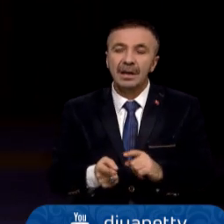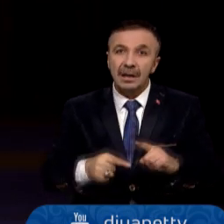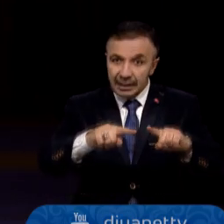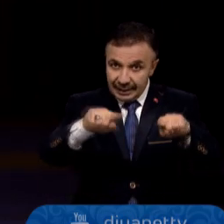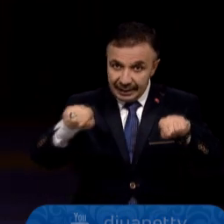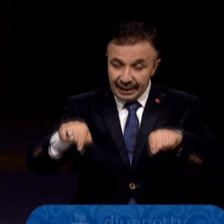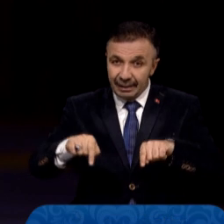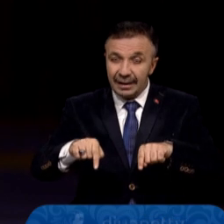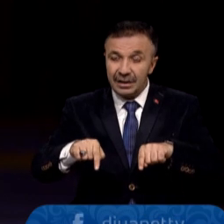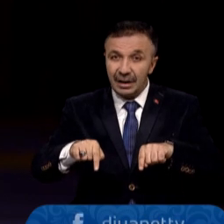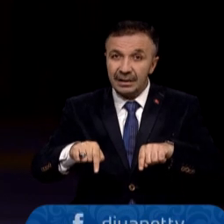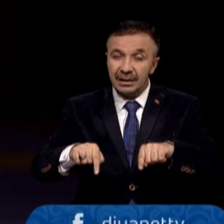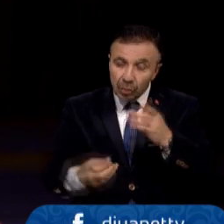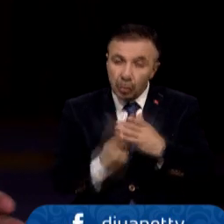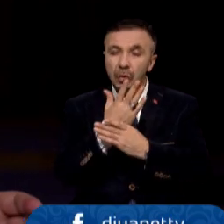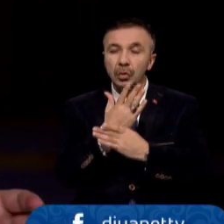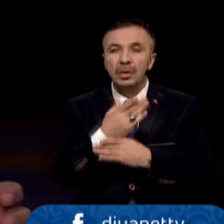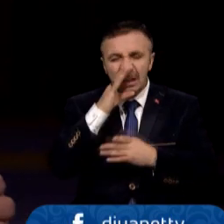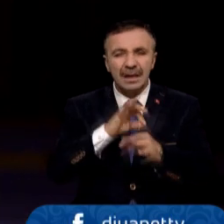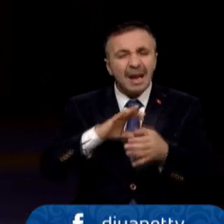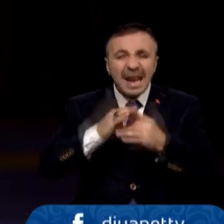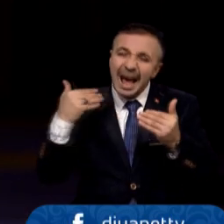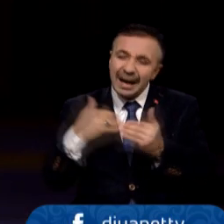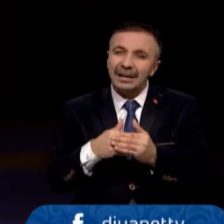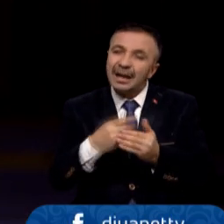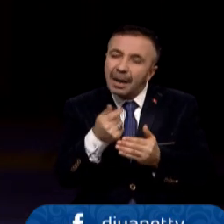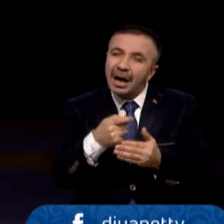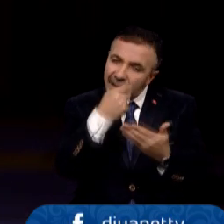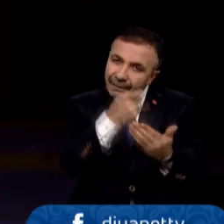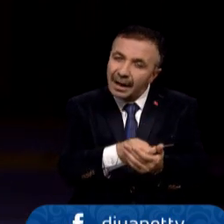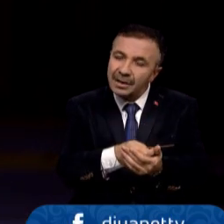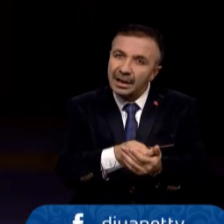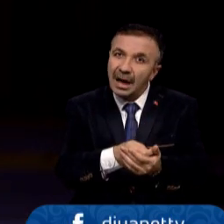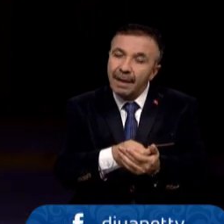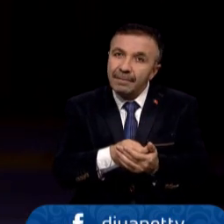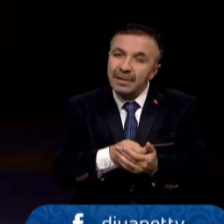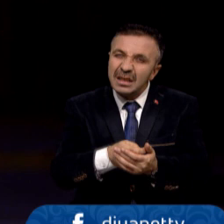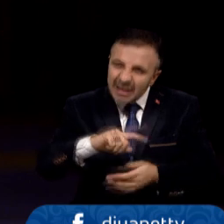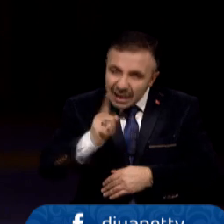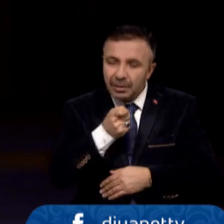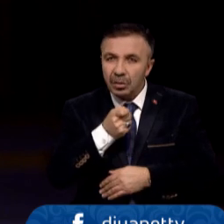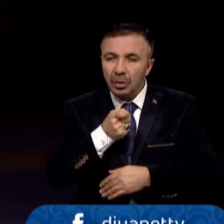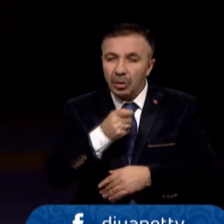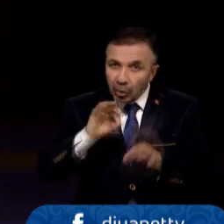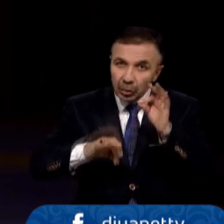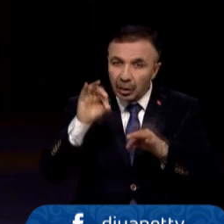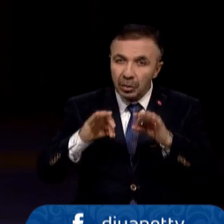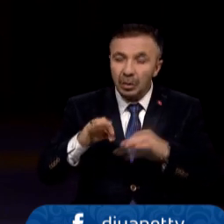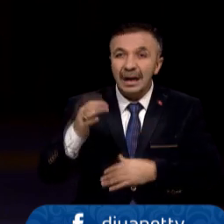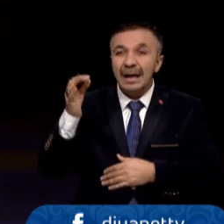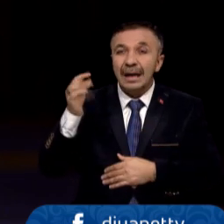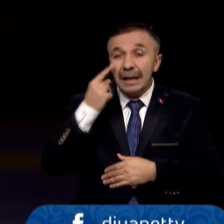teşkilatını kurdu kime ne kadar maaş verecek Bunların hepsi tespit ediliyor ve